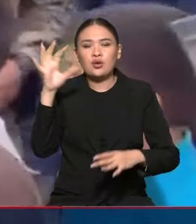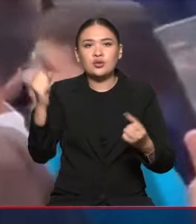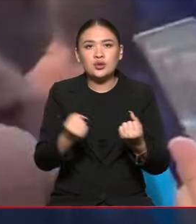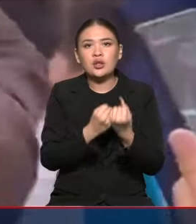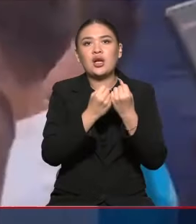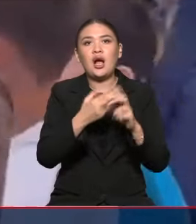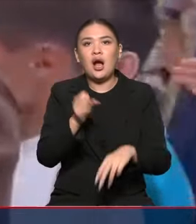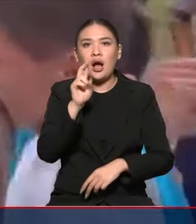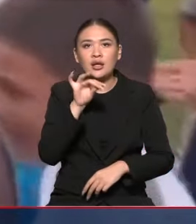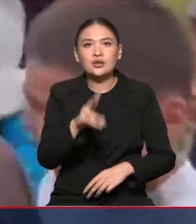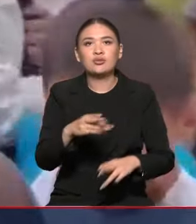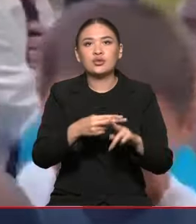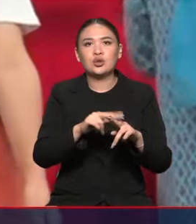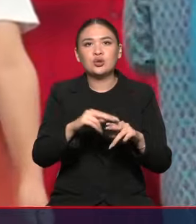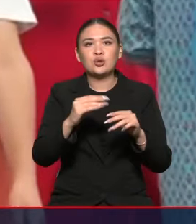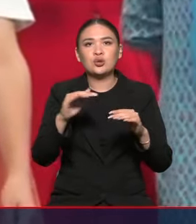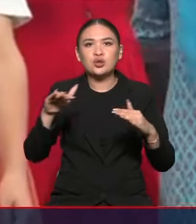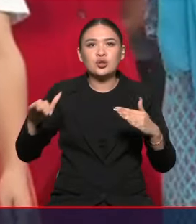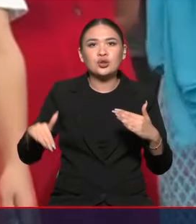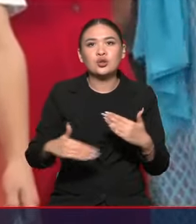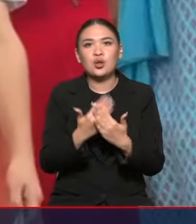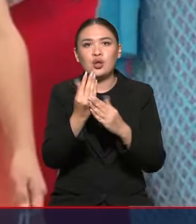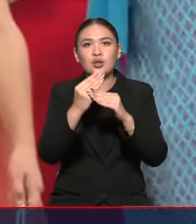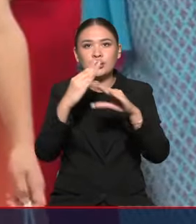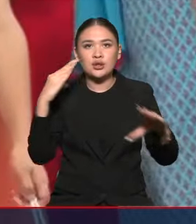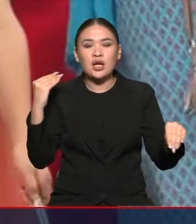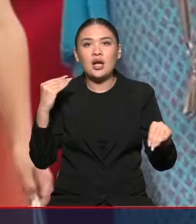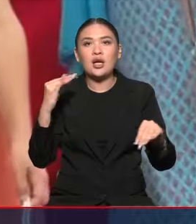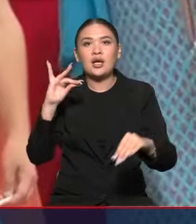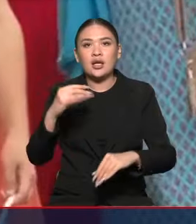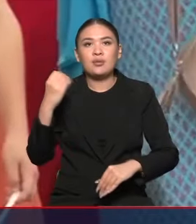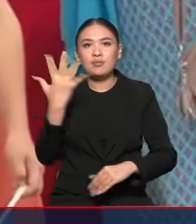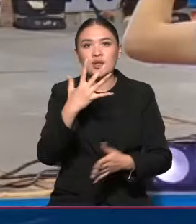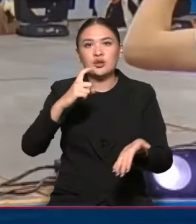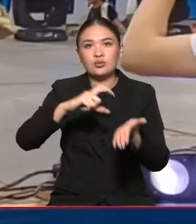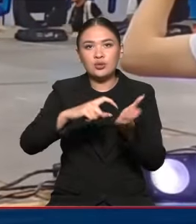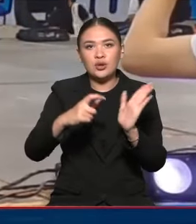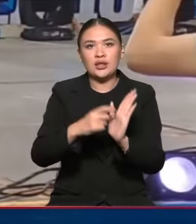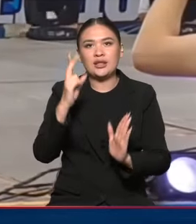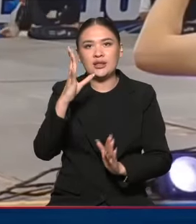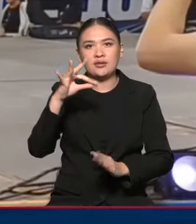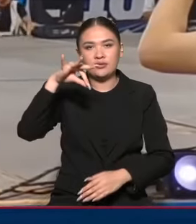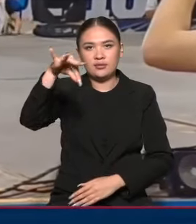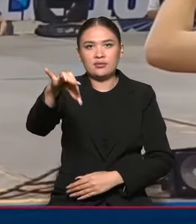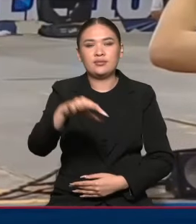облыс әкімі су жаңа чемпионға су жаңа көліктің және 5 бөлмелі пәтер кілтін табыс етті.